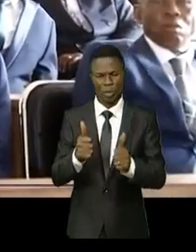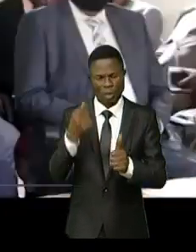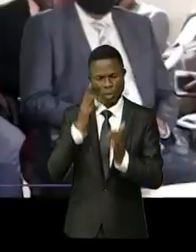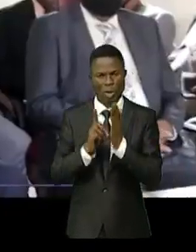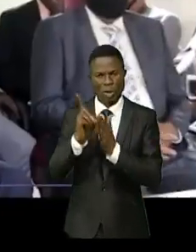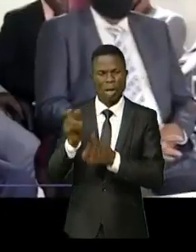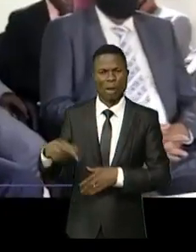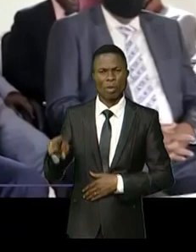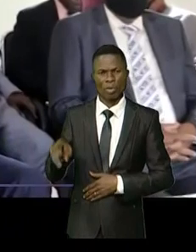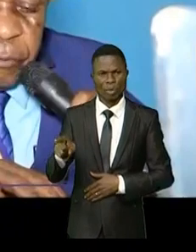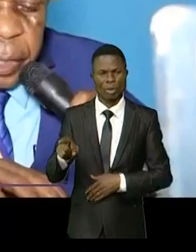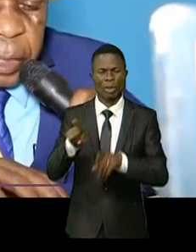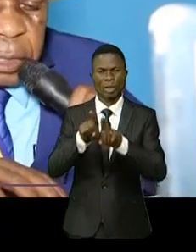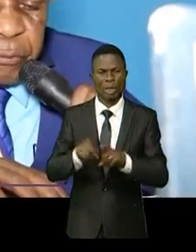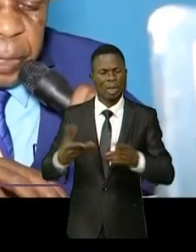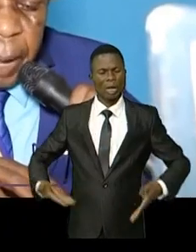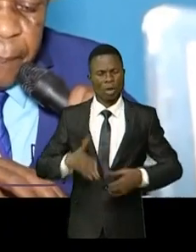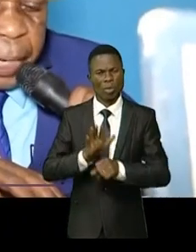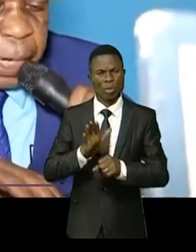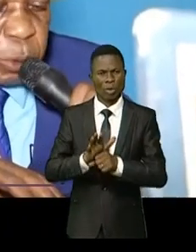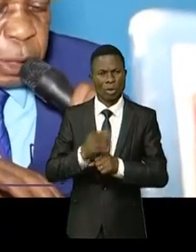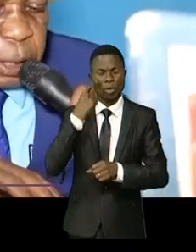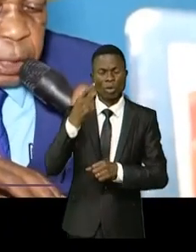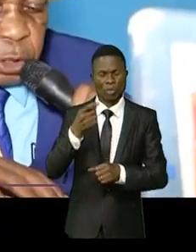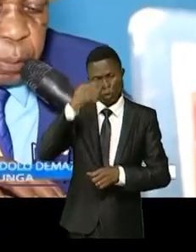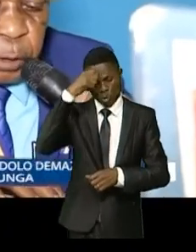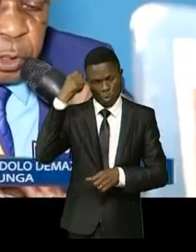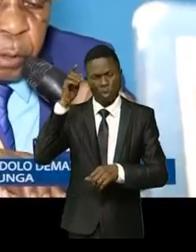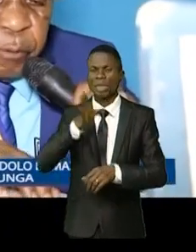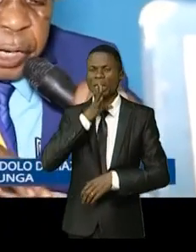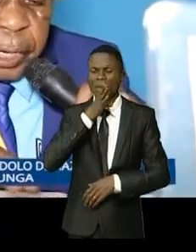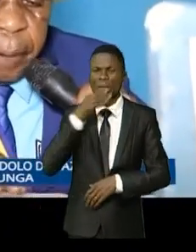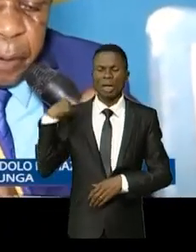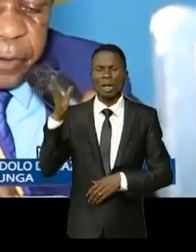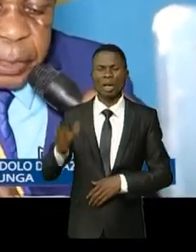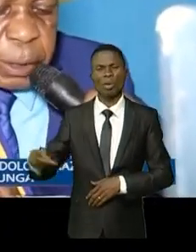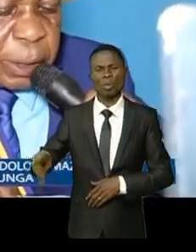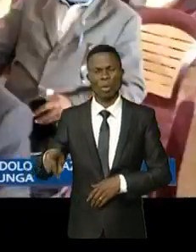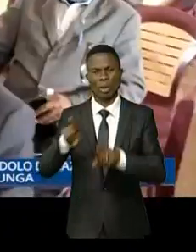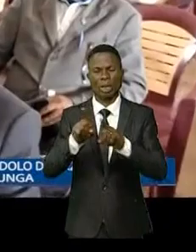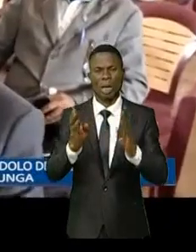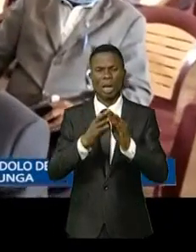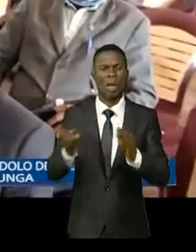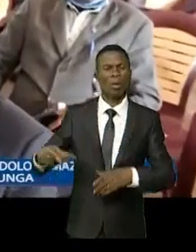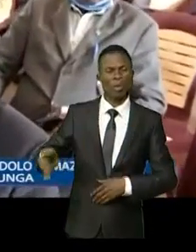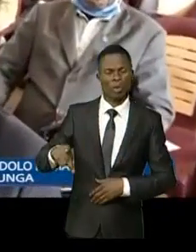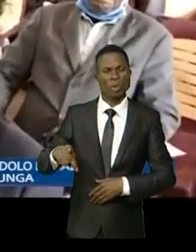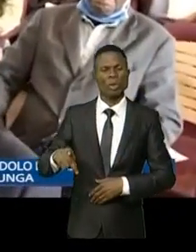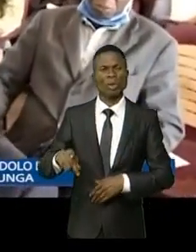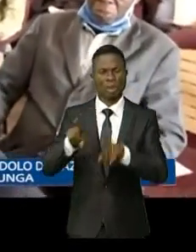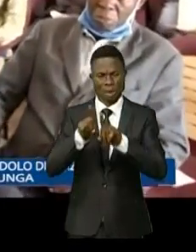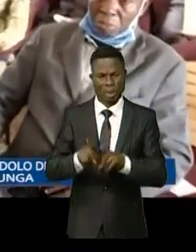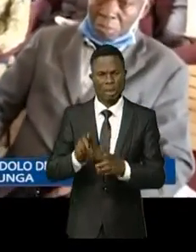l'émergence de la province. Il a émis le vœu de voir la crise qui a perduré entre le gouvernement provincial et l'Assemblée provinciale